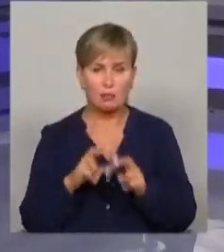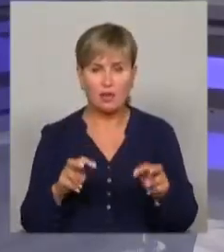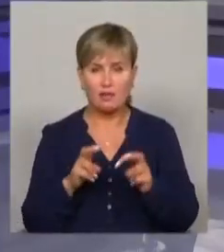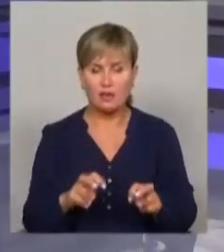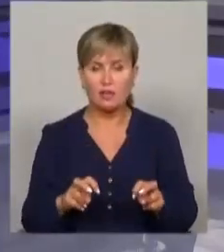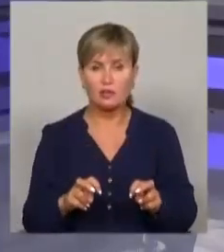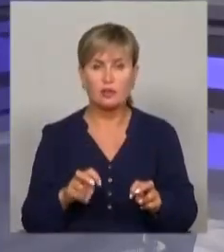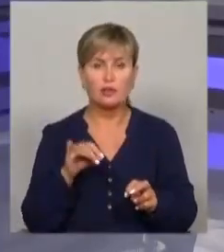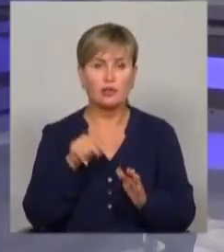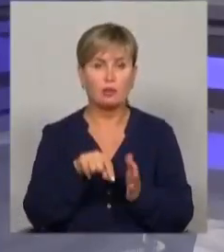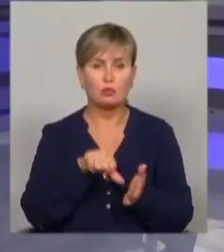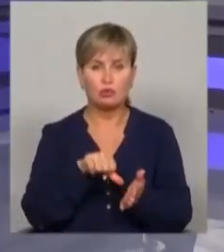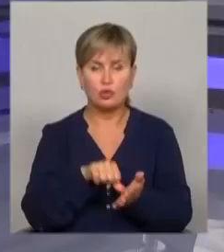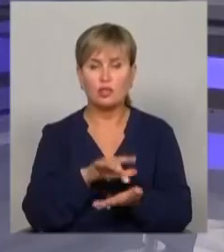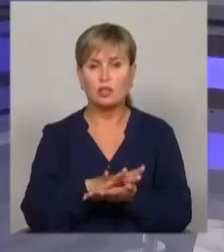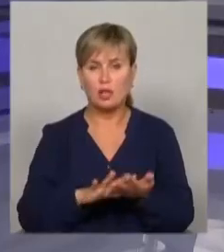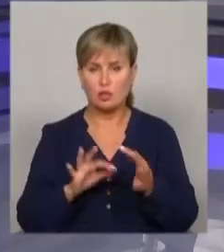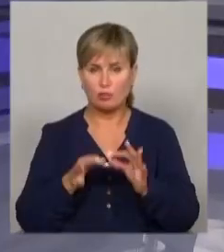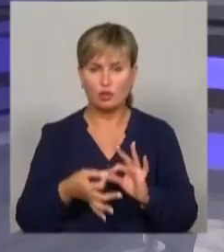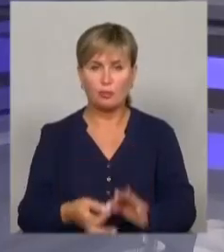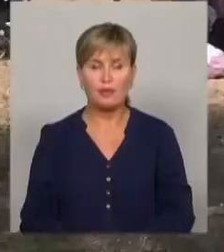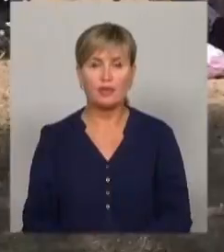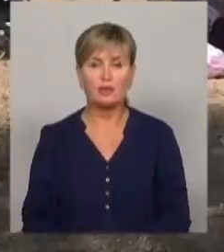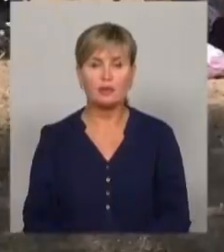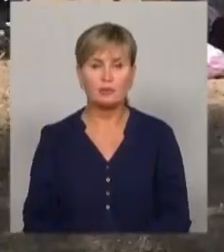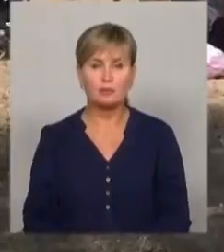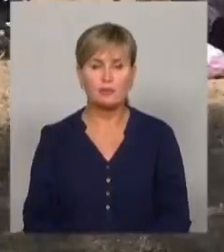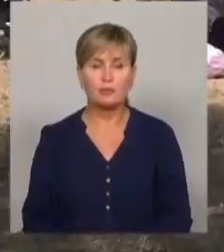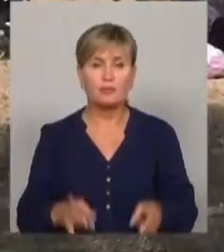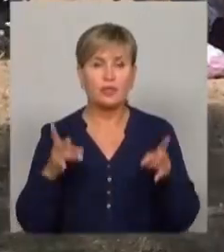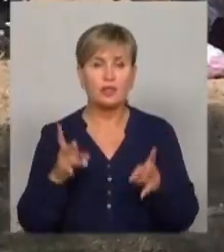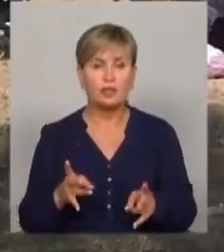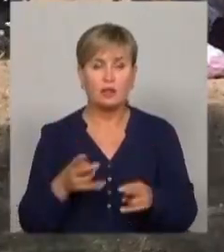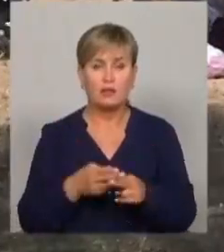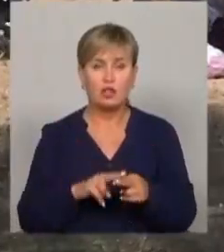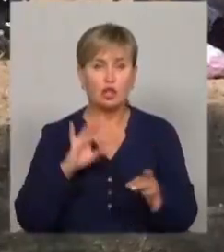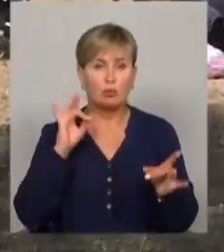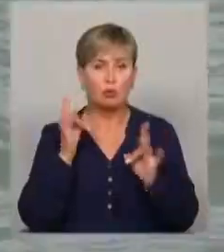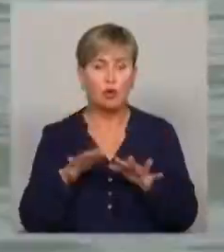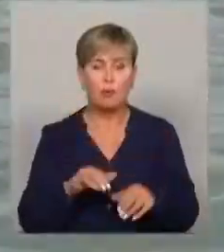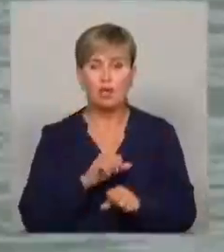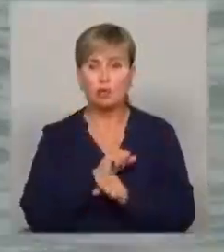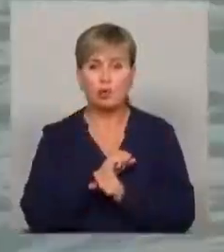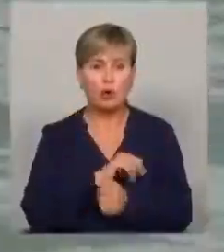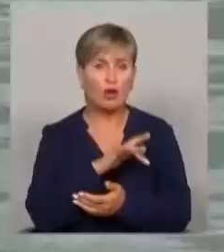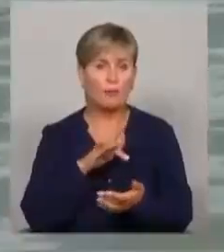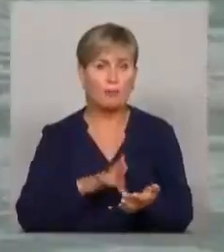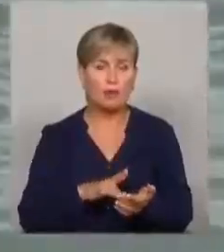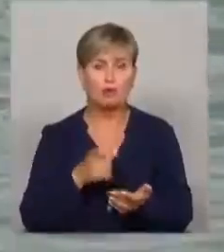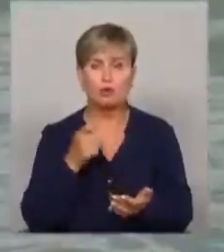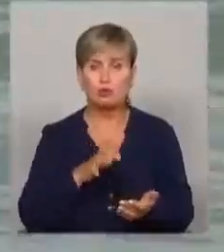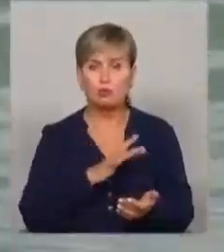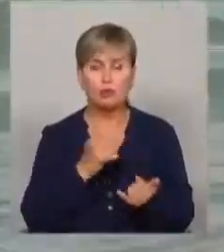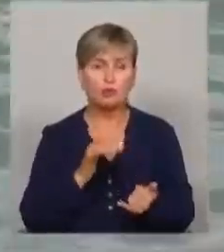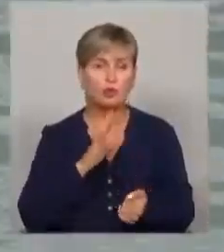в них поучаствовал до мира нет of трагедия на одном из популярнейших мест отдыха мегаполиса едва не произошла сегодня